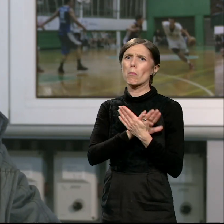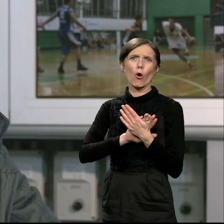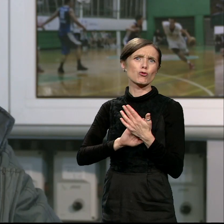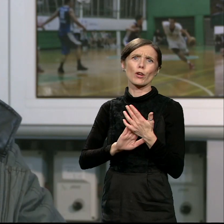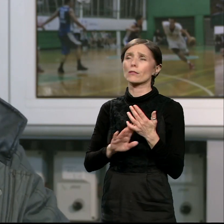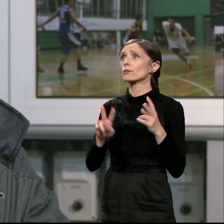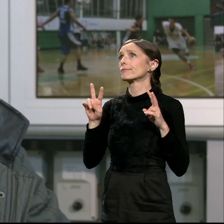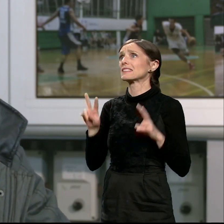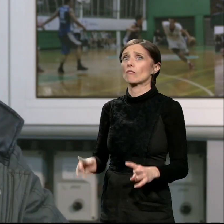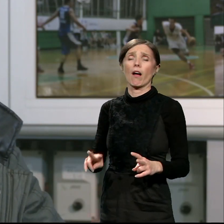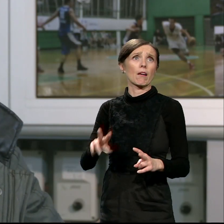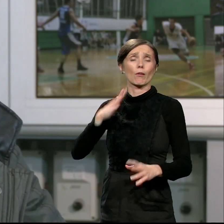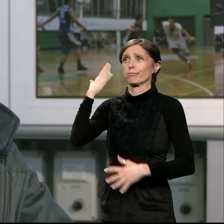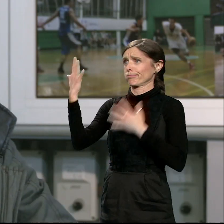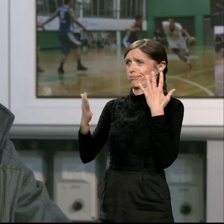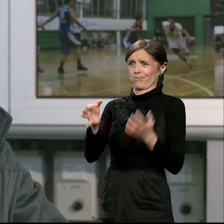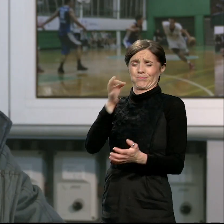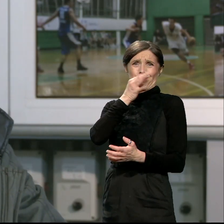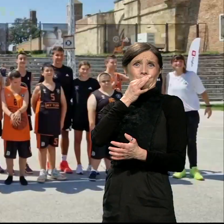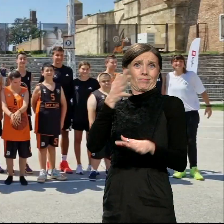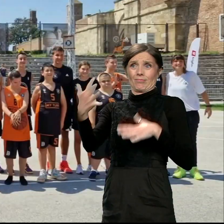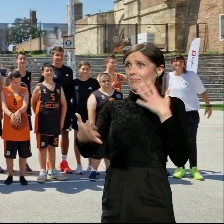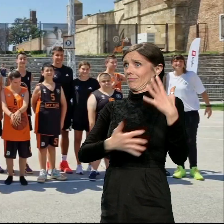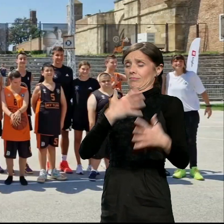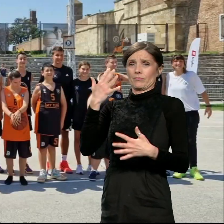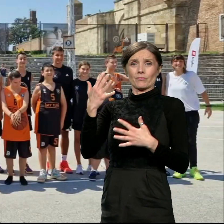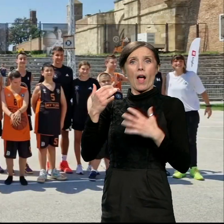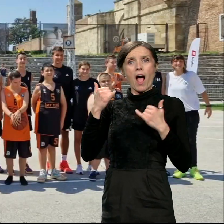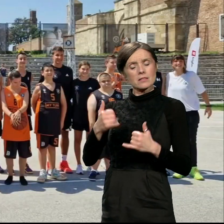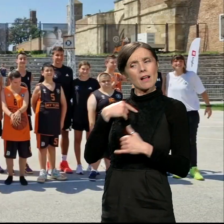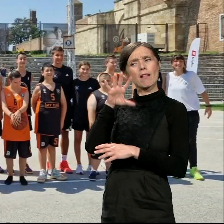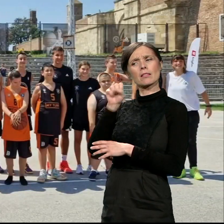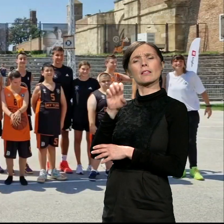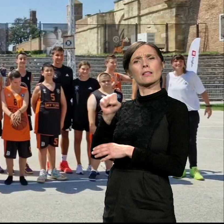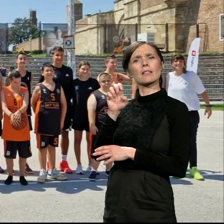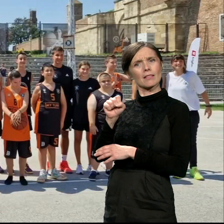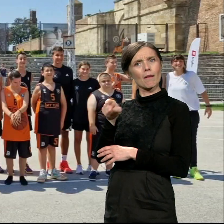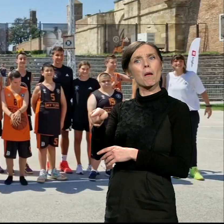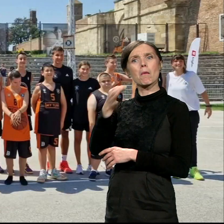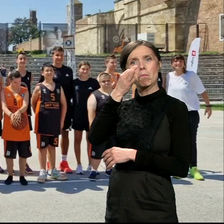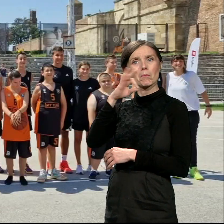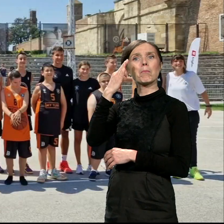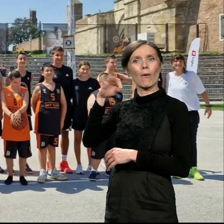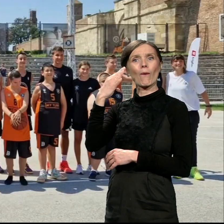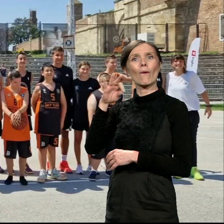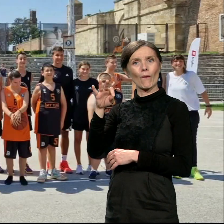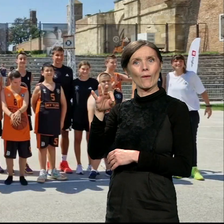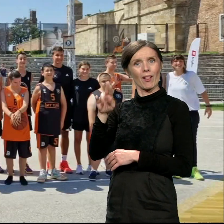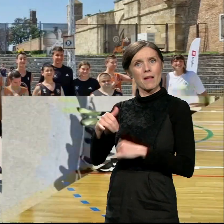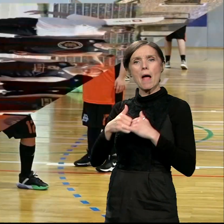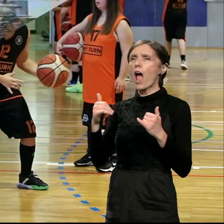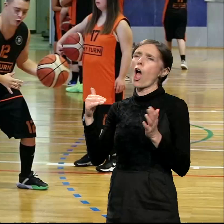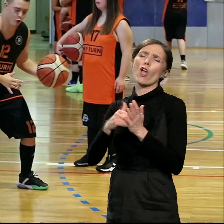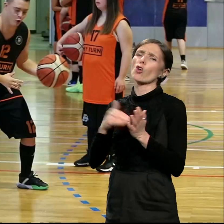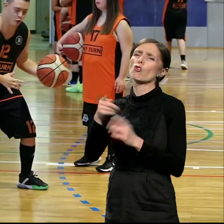onako kao neki slon u staklarskoj radnji, moram tako reći. Ali sada već vidim zaista veliki napredak, znači ne kapira